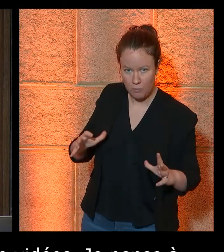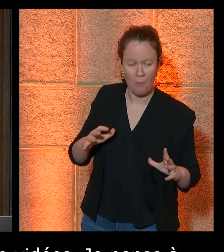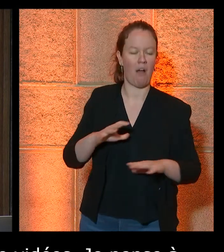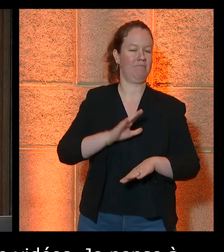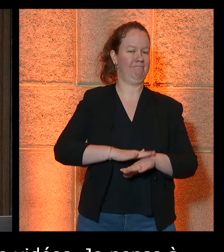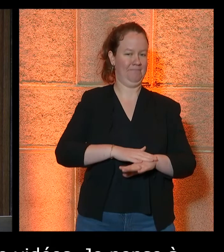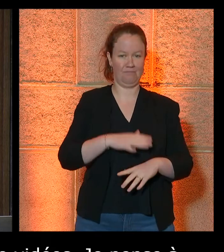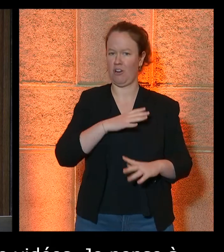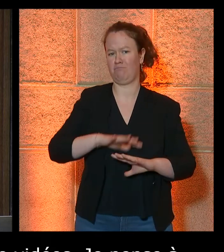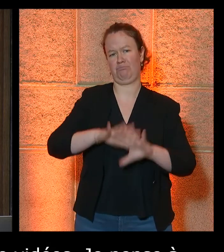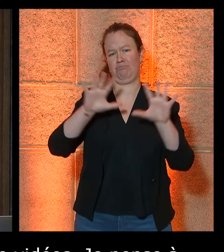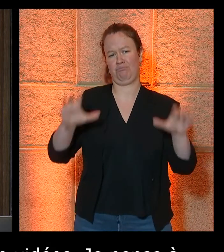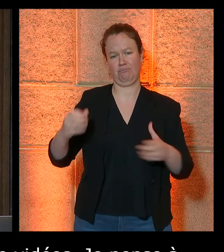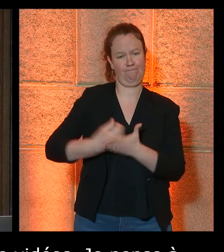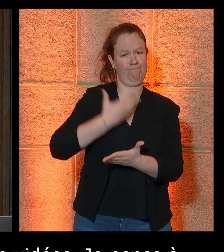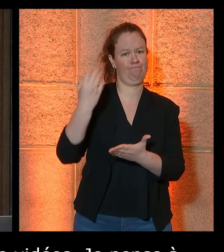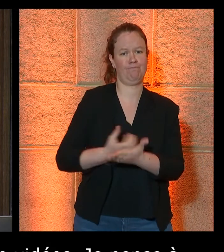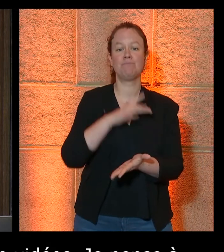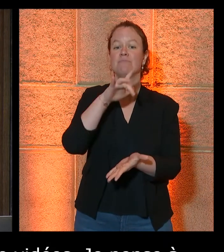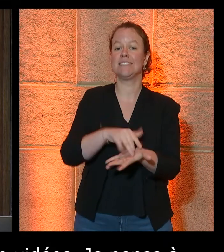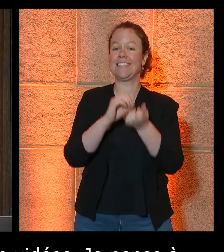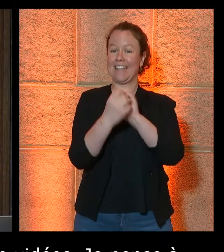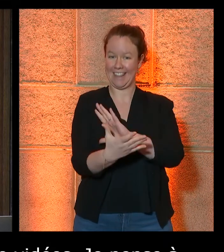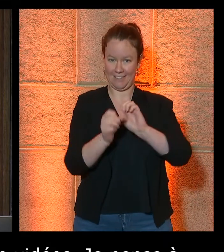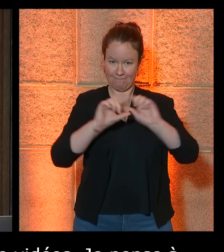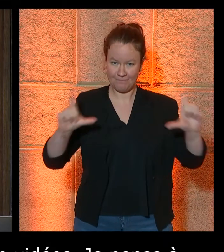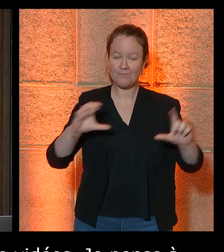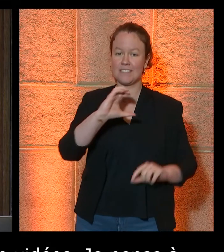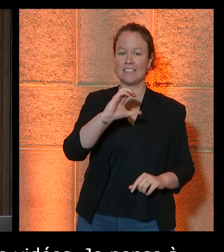trouverez sur le site internet du CNTPH, donc